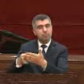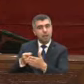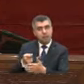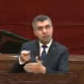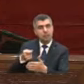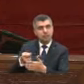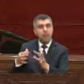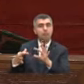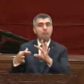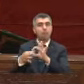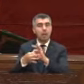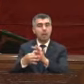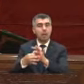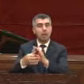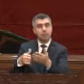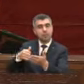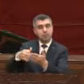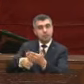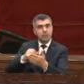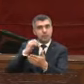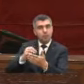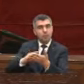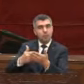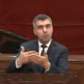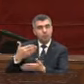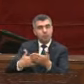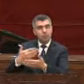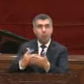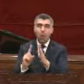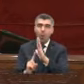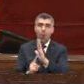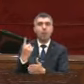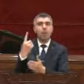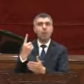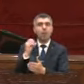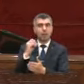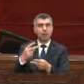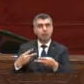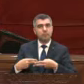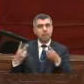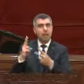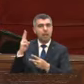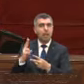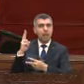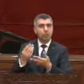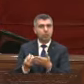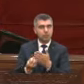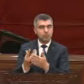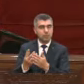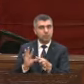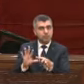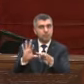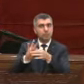واعتماد التنبر الإلكتروني والحفظ الإلكتروني للوثائق لأول مرة في إطار هذا الورش الإصلاحي الكبير اللي خدته